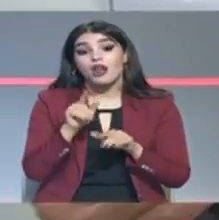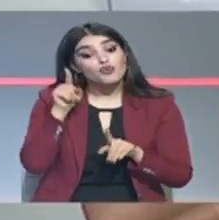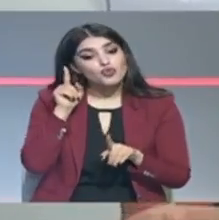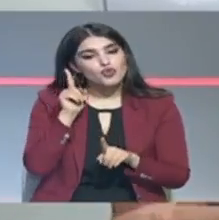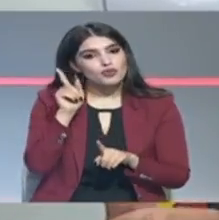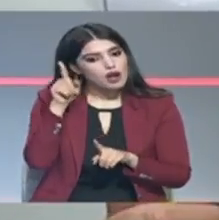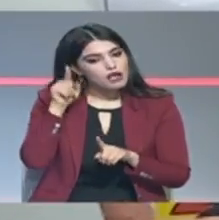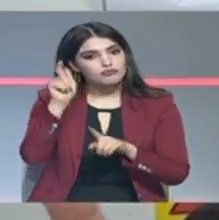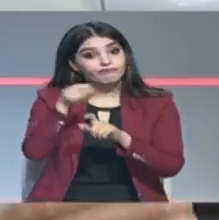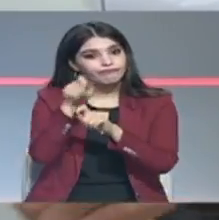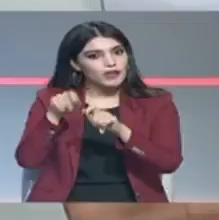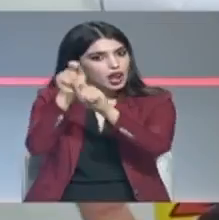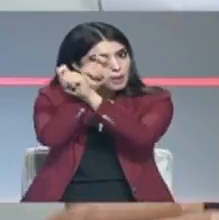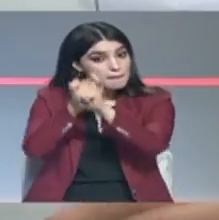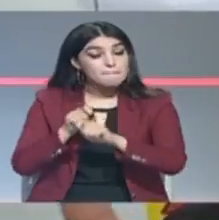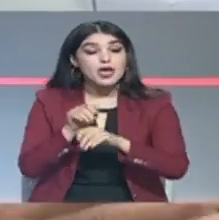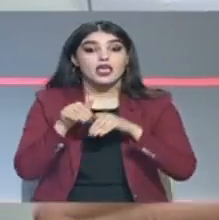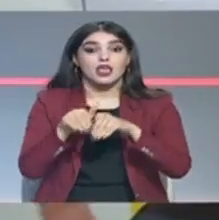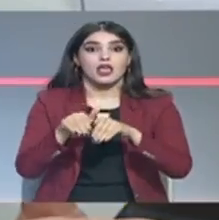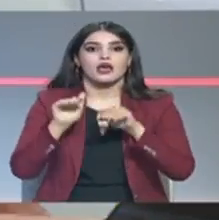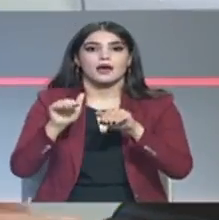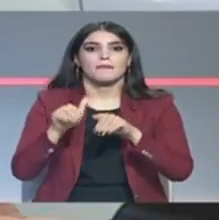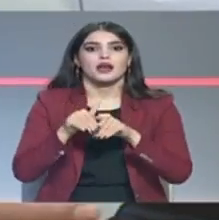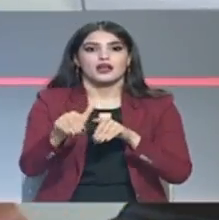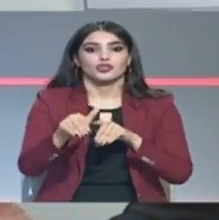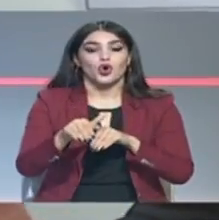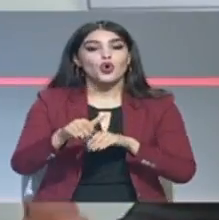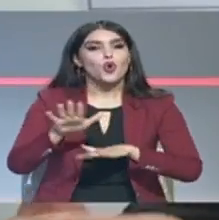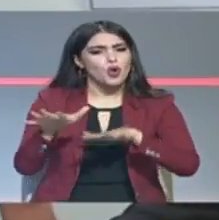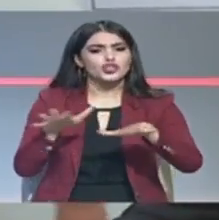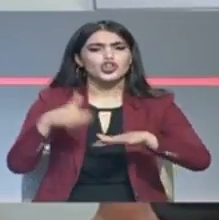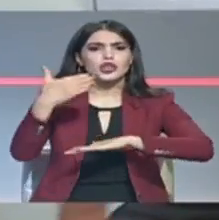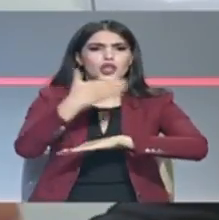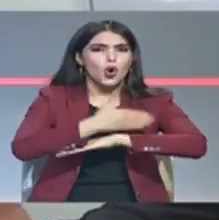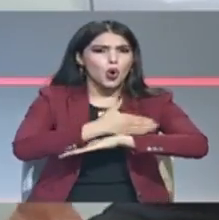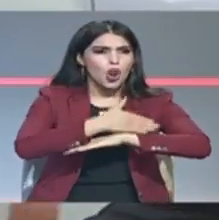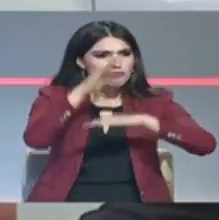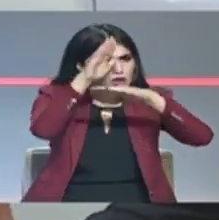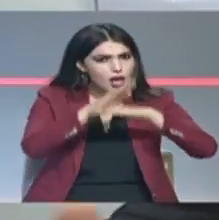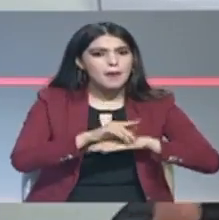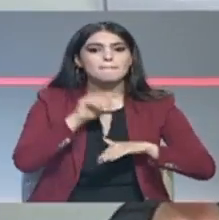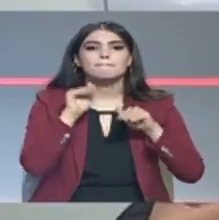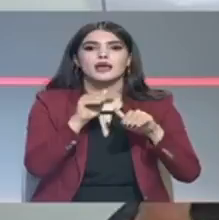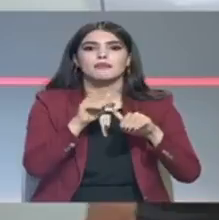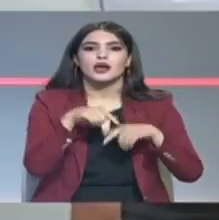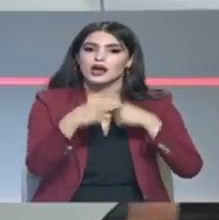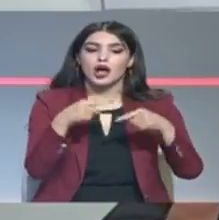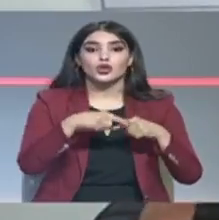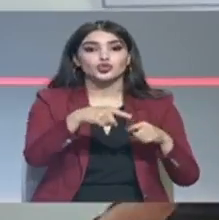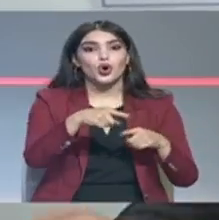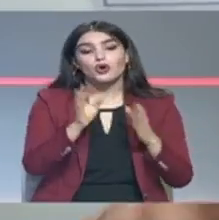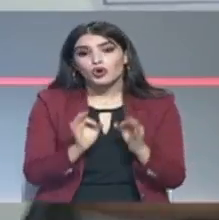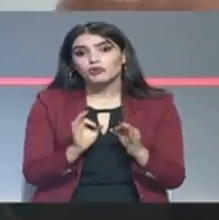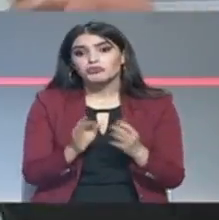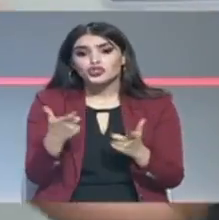التوقع يستمر والاجراءات الحدوديه تستمر كما قلنا احنا ناس واقعيين معالجه